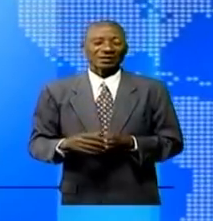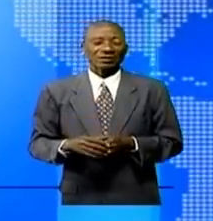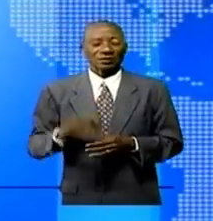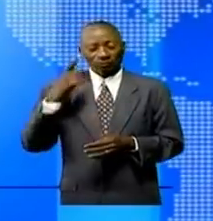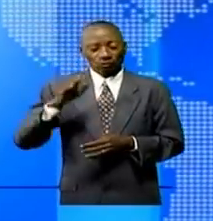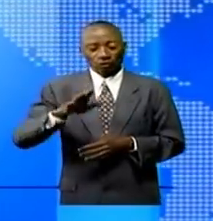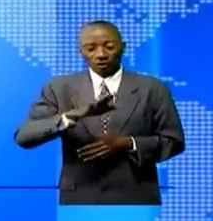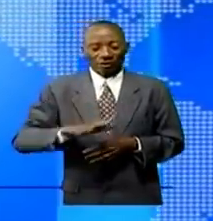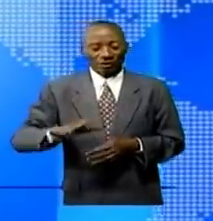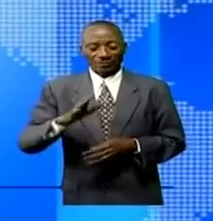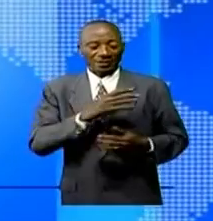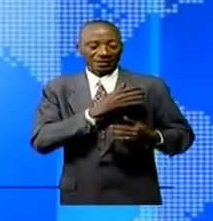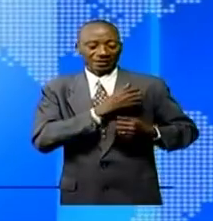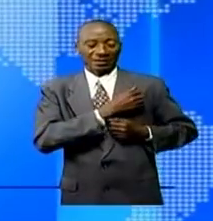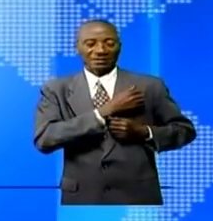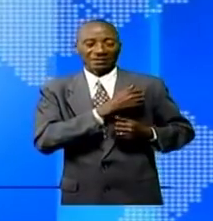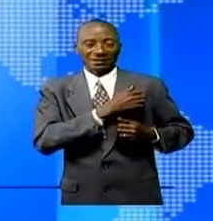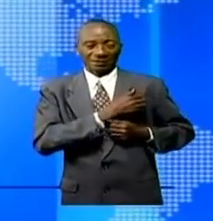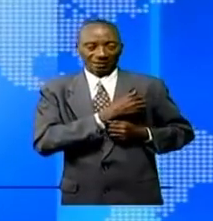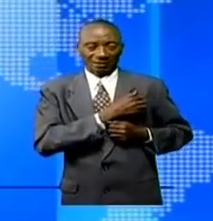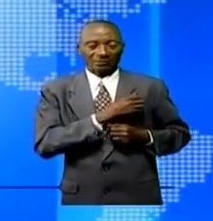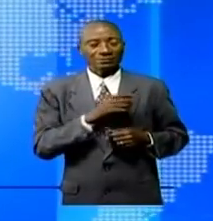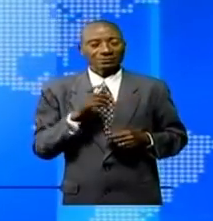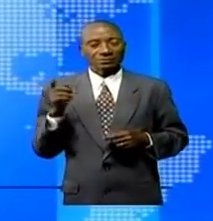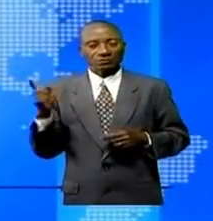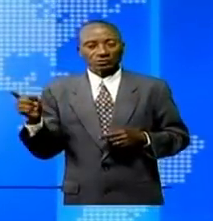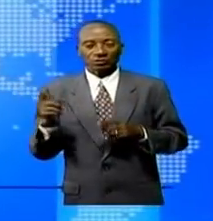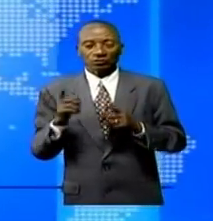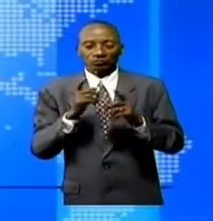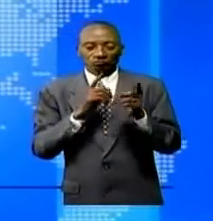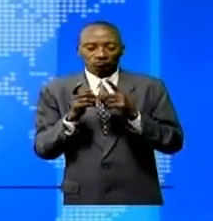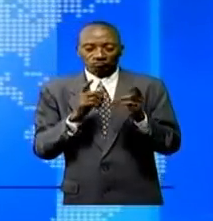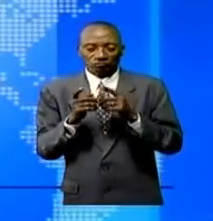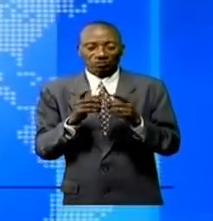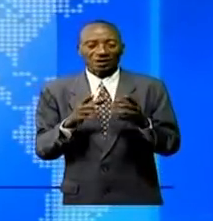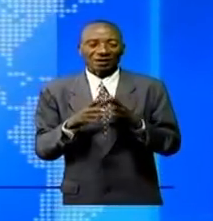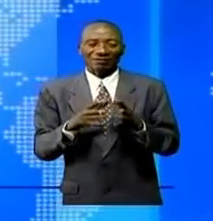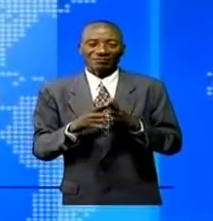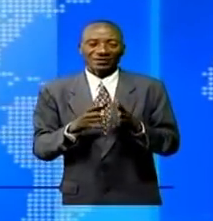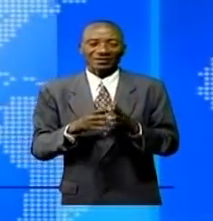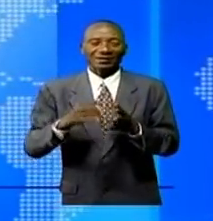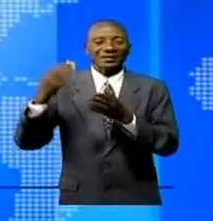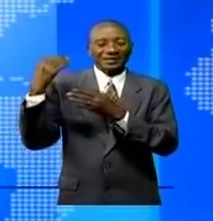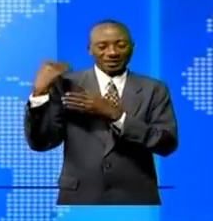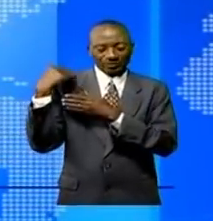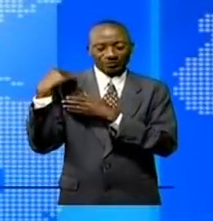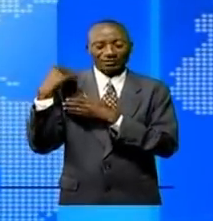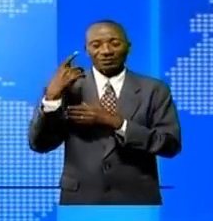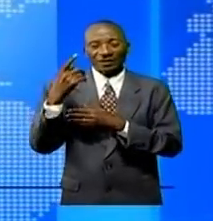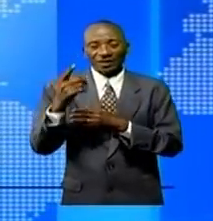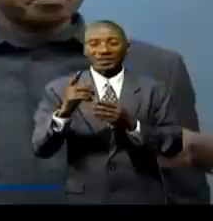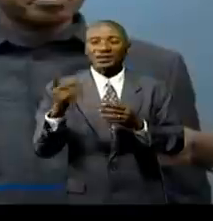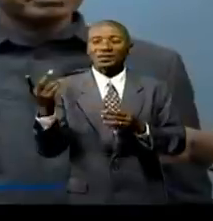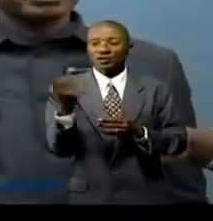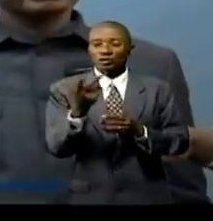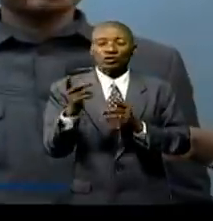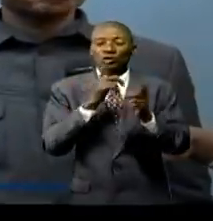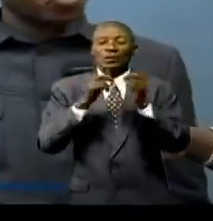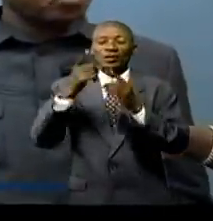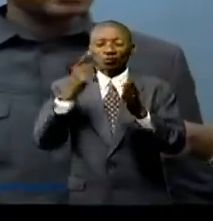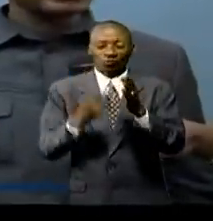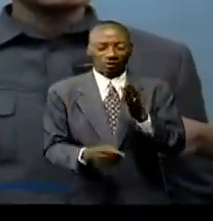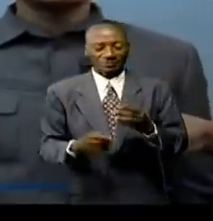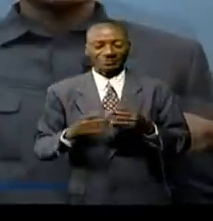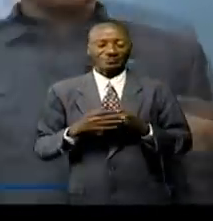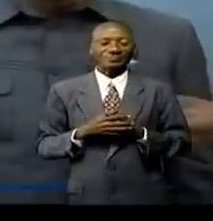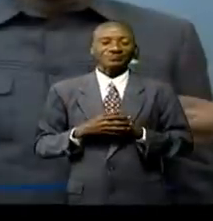échanges ont tourné autour de la formation professionnelle. Josette Kaya Boulamatadi pour le reportage. Ça ne peut pas passer